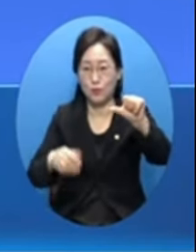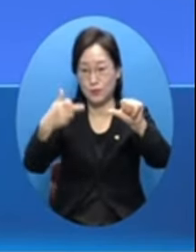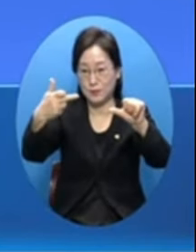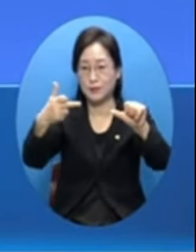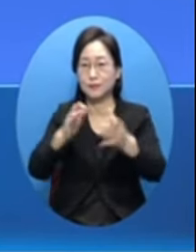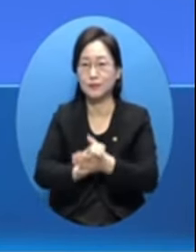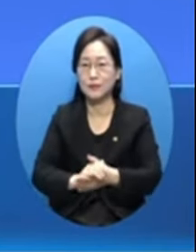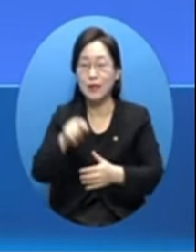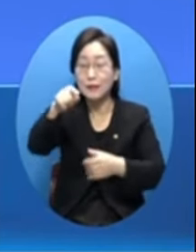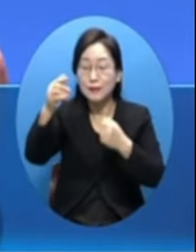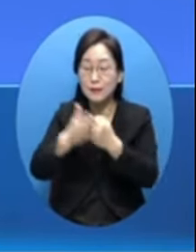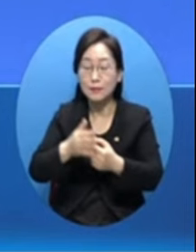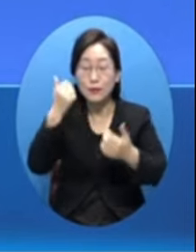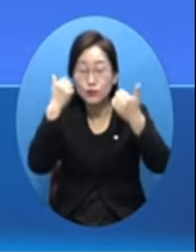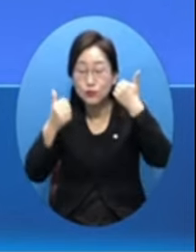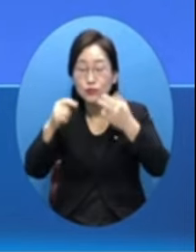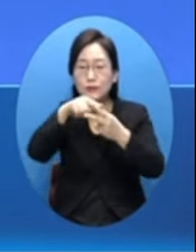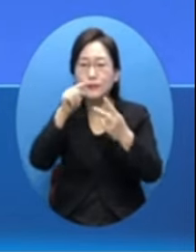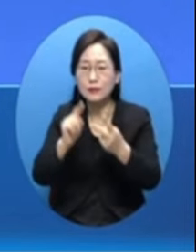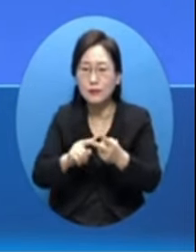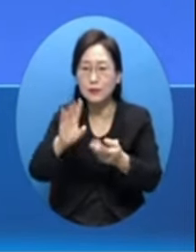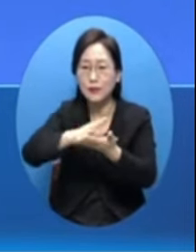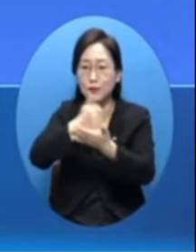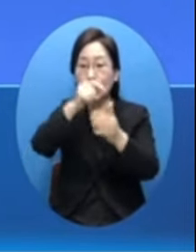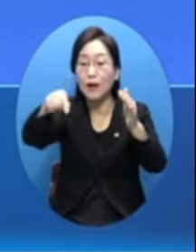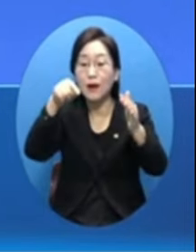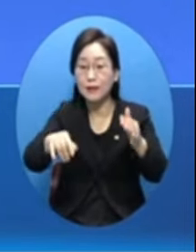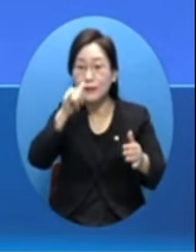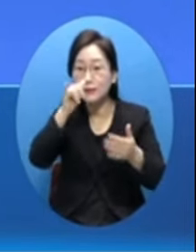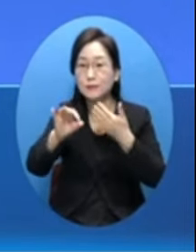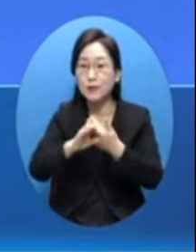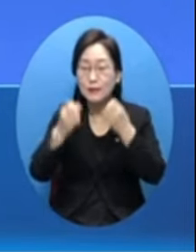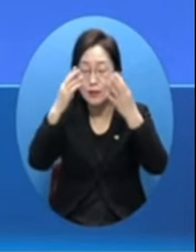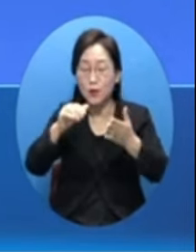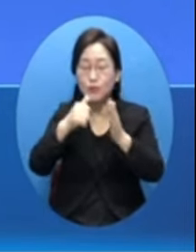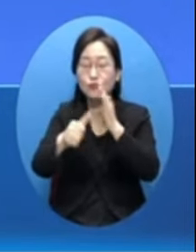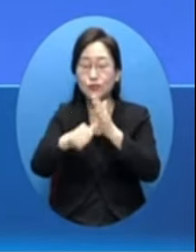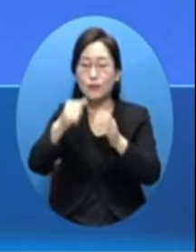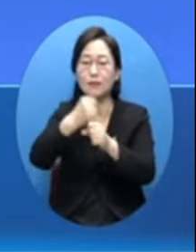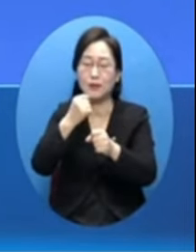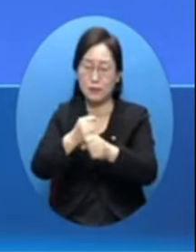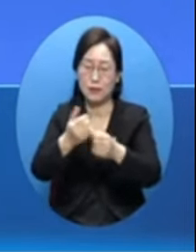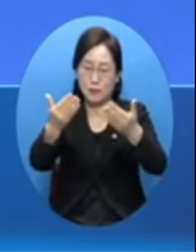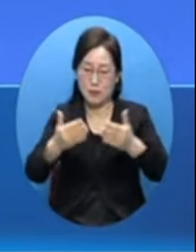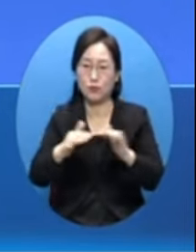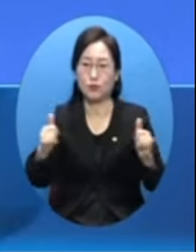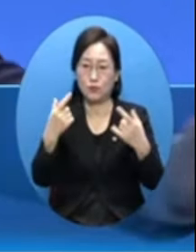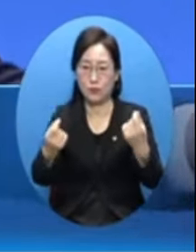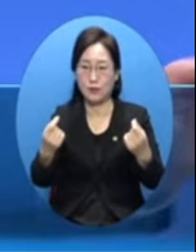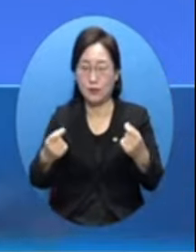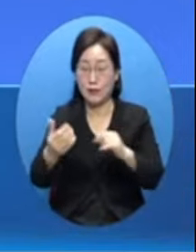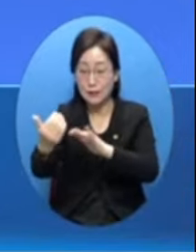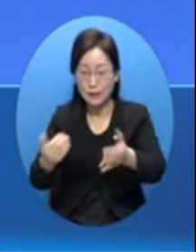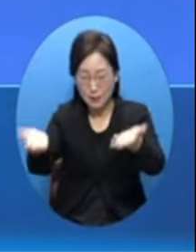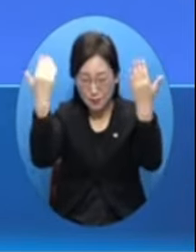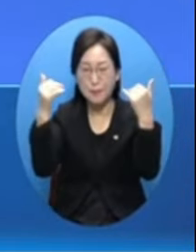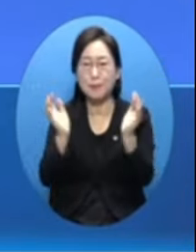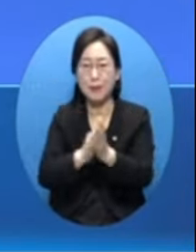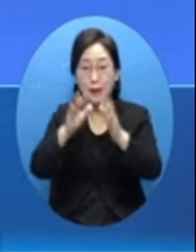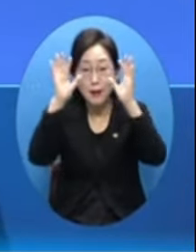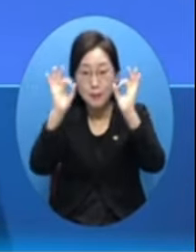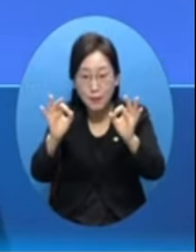말씀합니다 그런즉 누구든지 그리스도 안에 있으면 새로운 피조물이라 이전 것은 지나갔으니